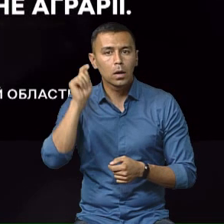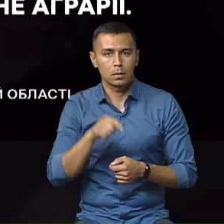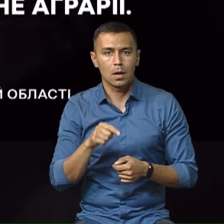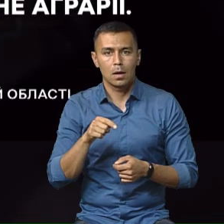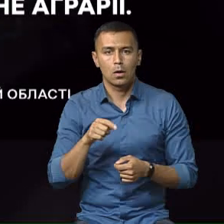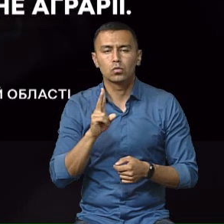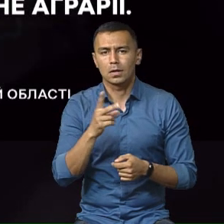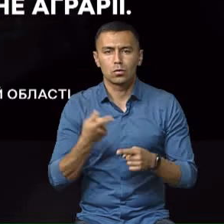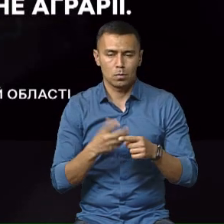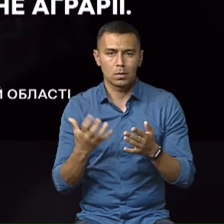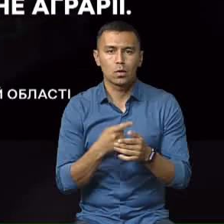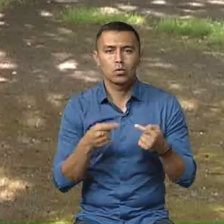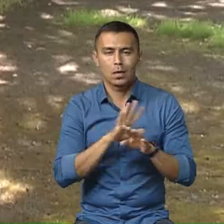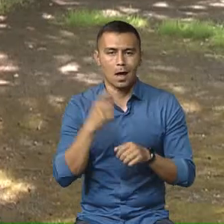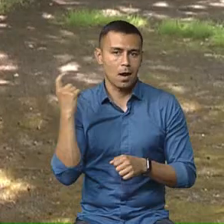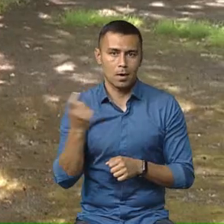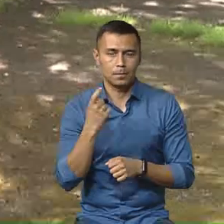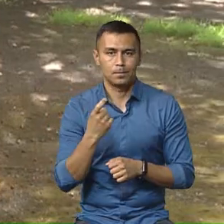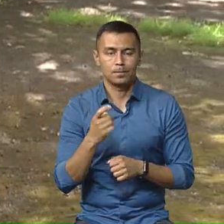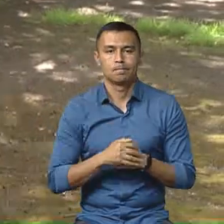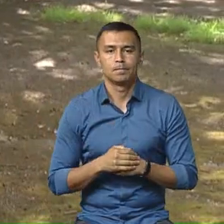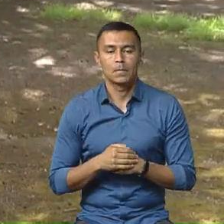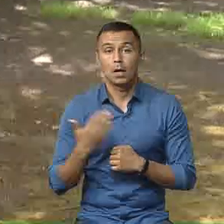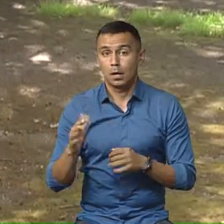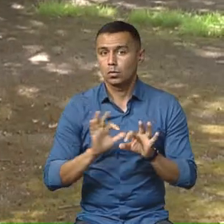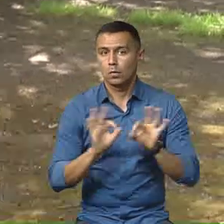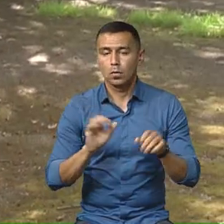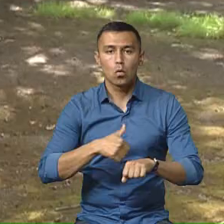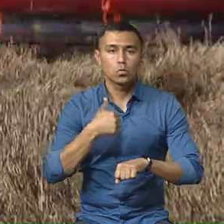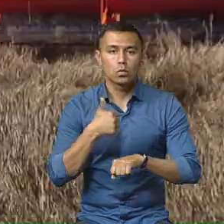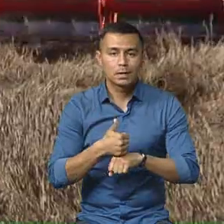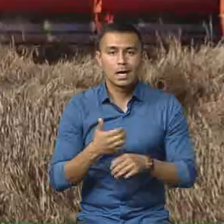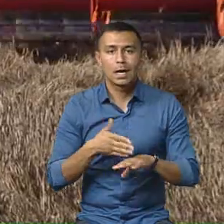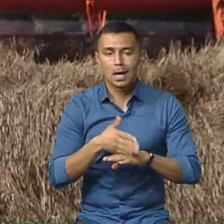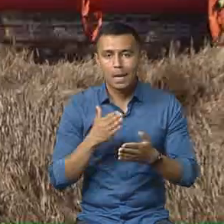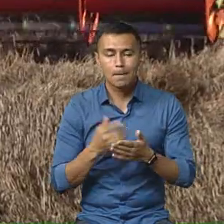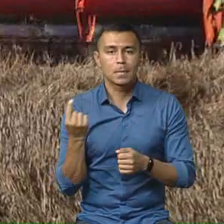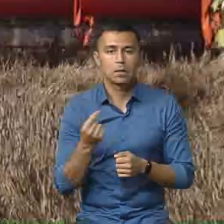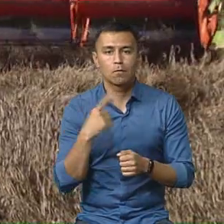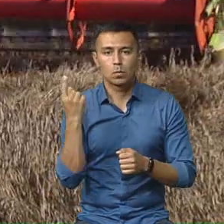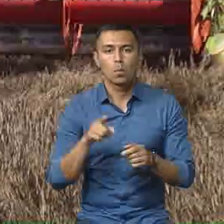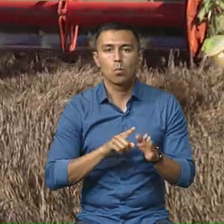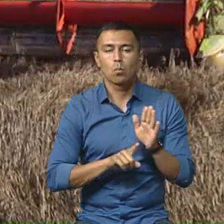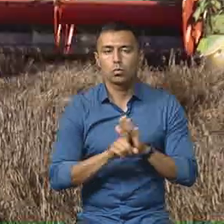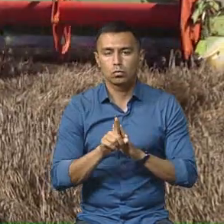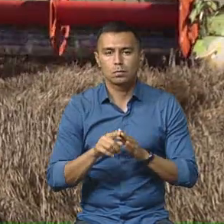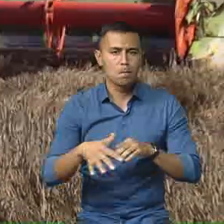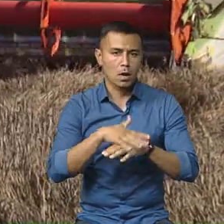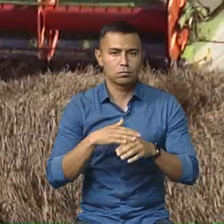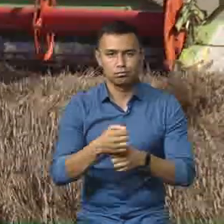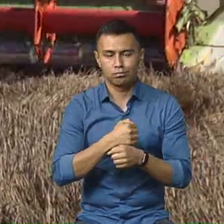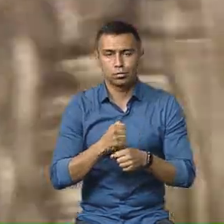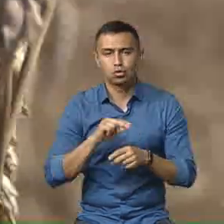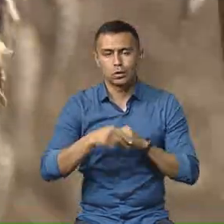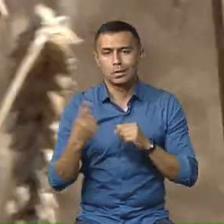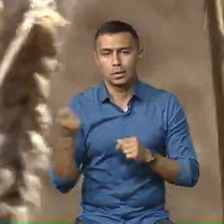цьому заробляє. Ну, точно не аграрії. Ванда Сердюк розповідає, основний хліб, озиму пшеницю в області почнуть масово молотити за тиждень. Її